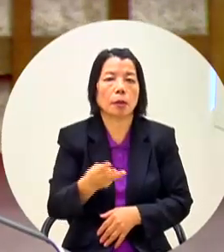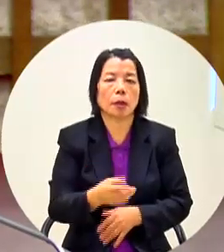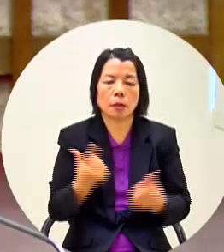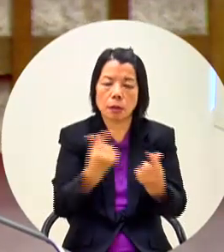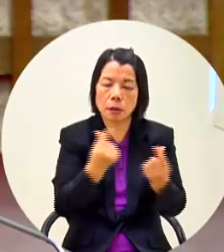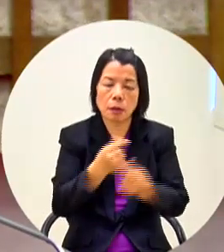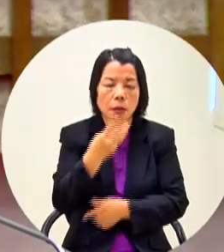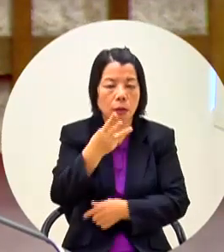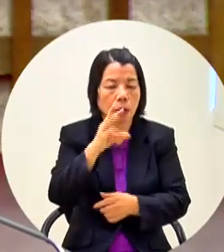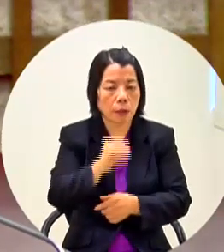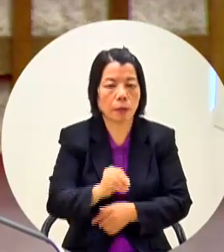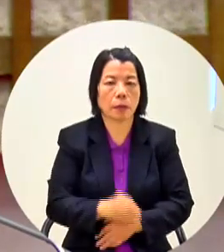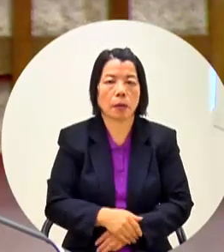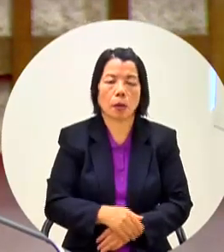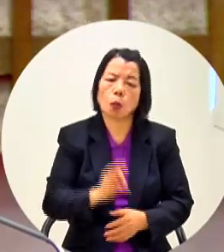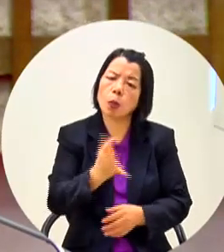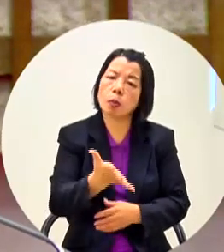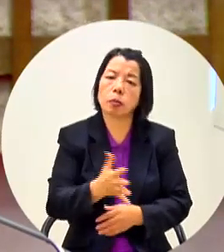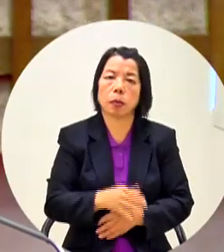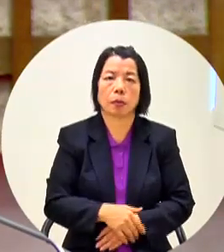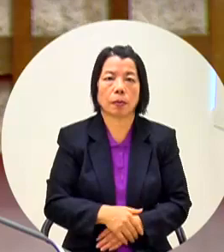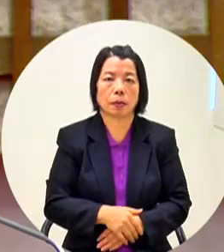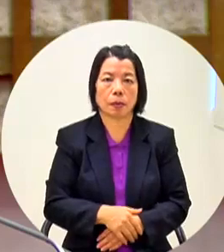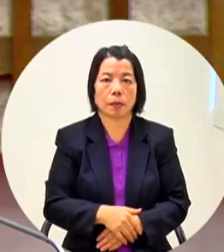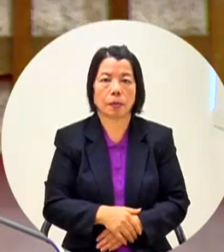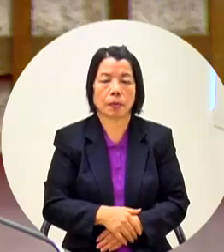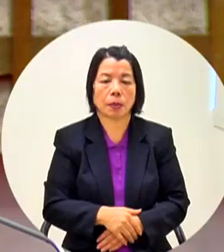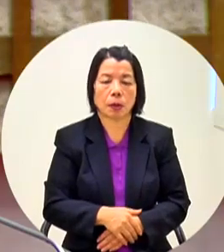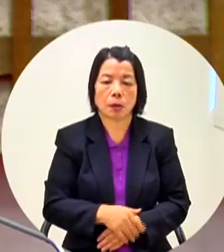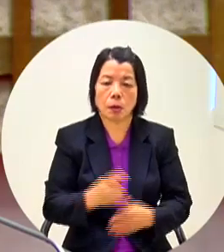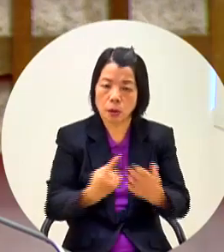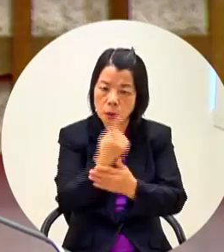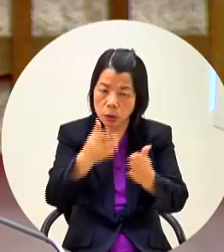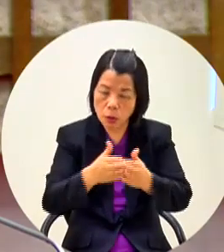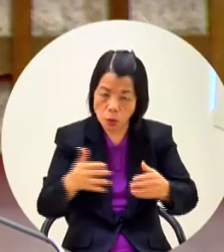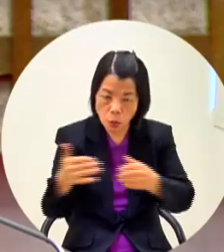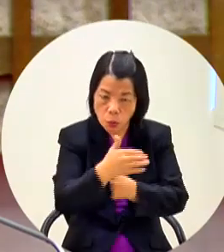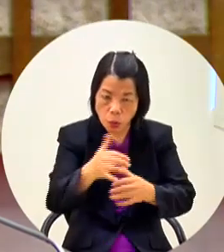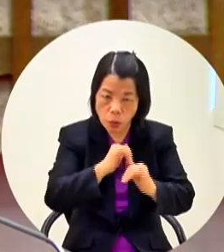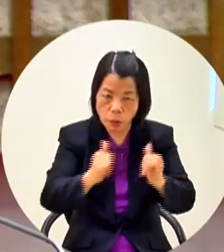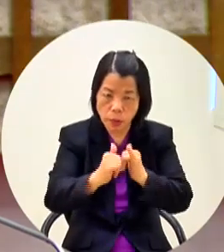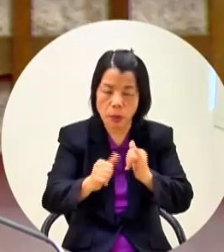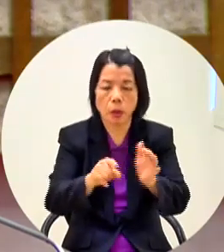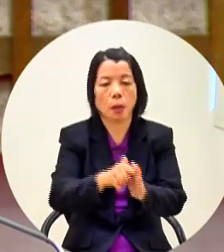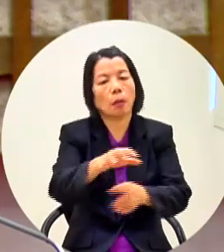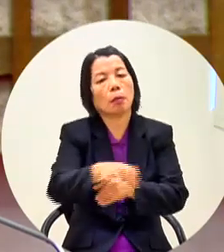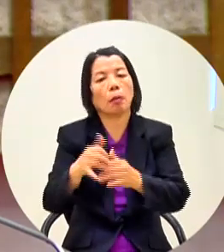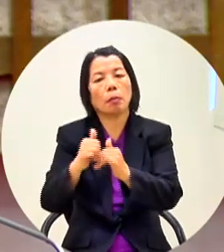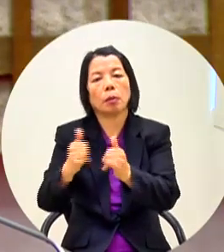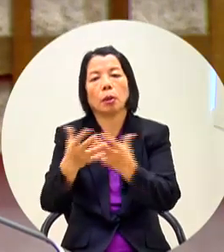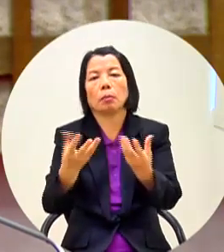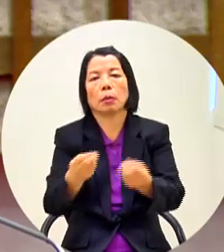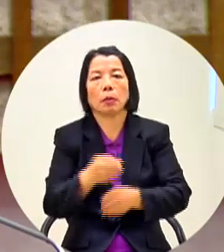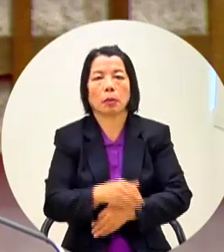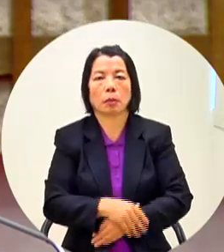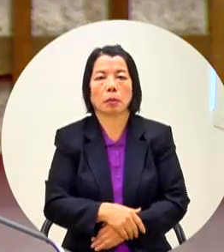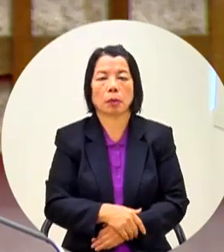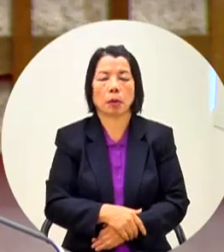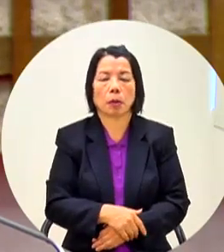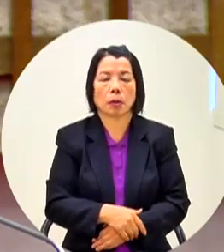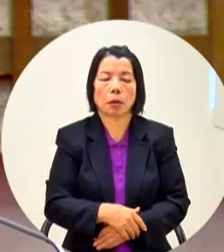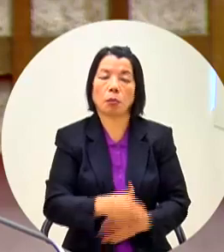30000。为何呢？哦，独中渔民，我们农民朋友呢一直在问本席，所有